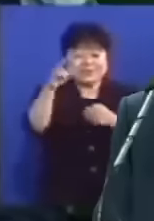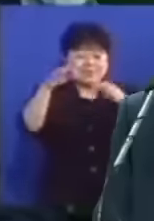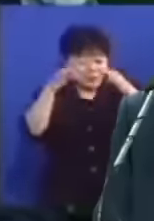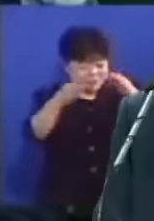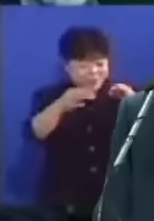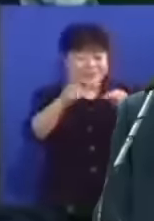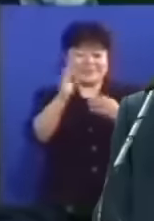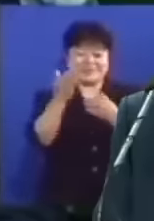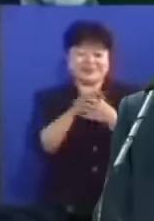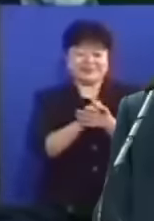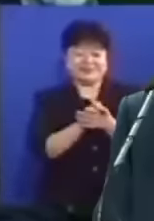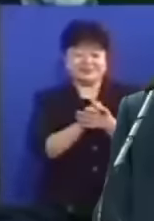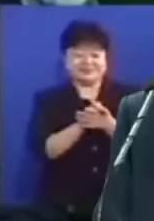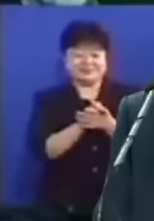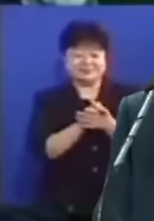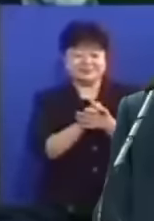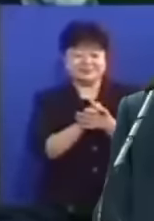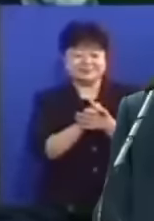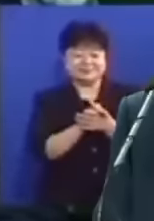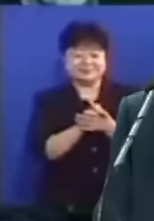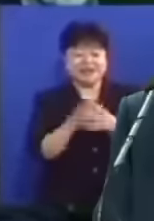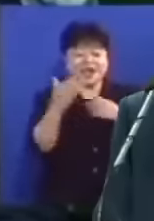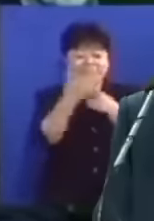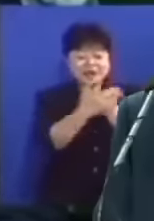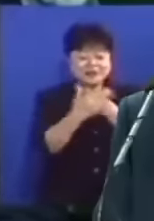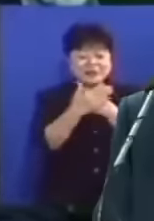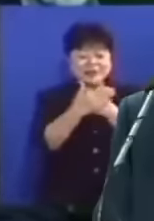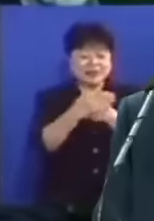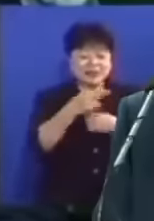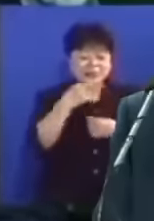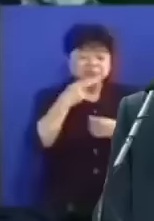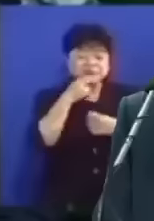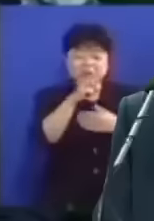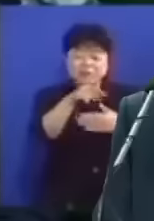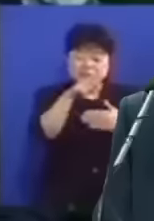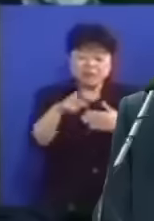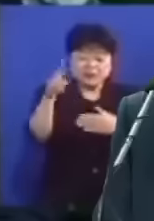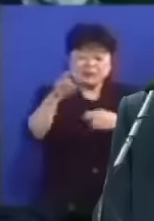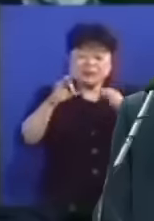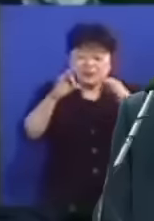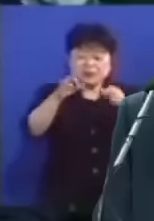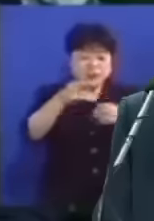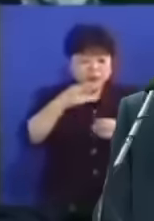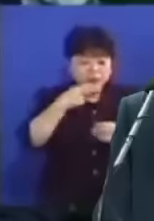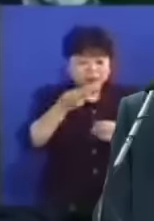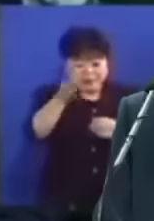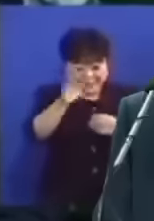찬미를 해야 되는 것입니다. 은혜롭지 못해서 마음에 찬미가 안 나와도